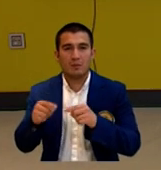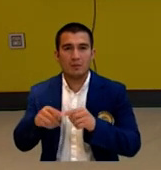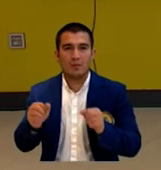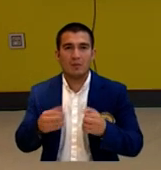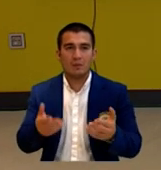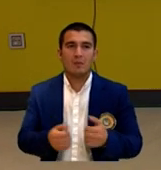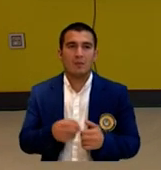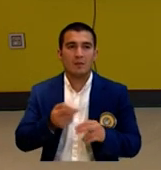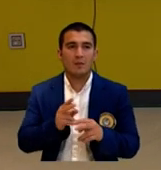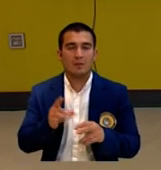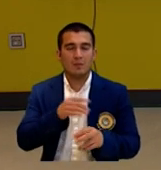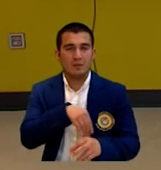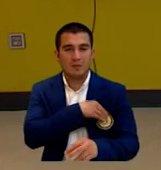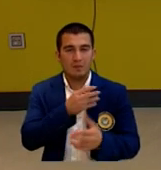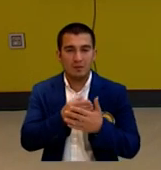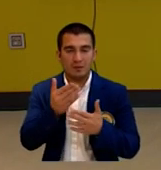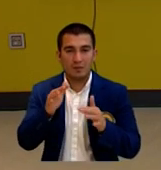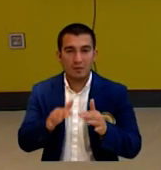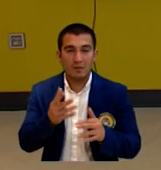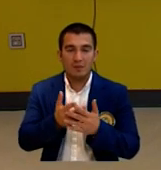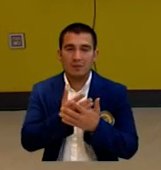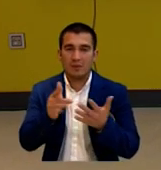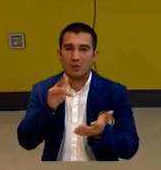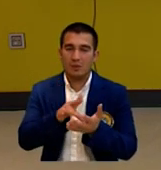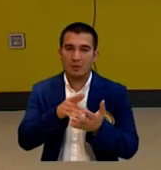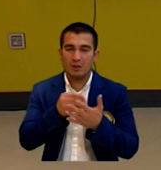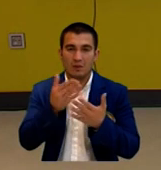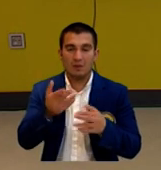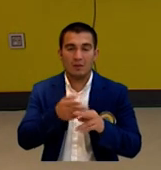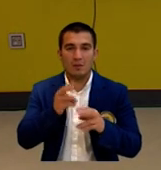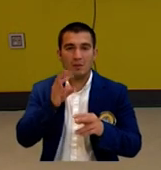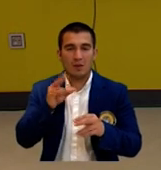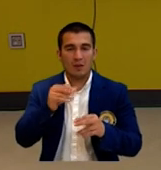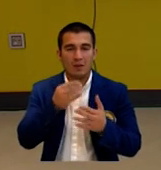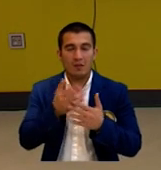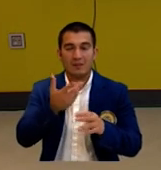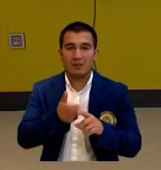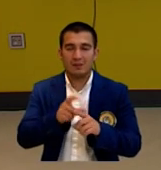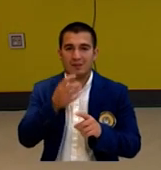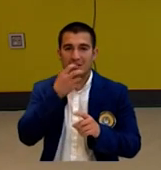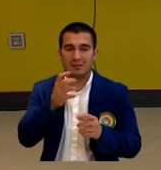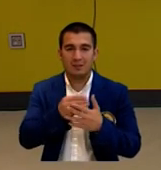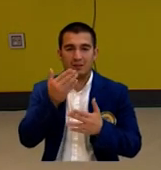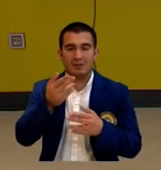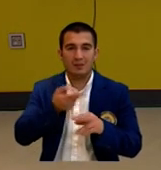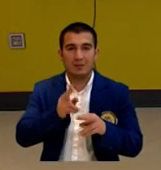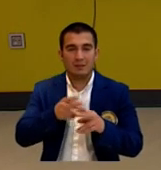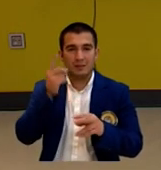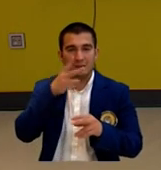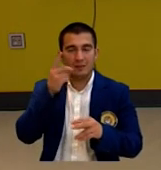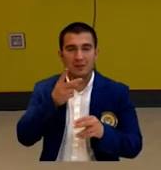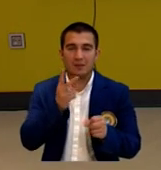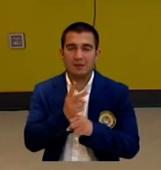Demek temperatura bilan o'rtacha kinetik energiya moddaning issiqlik holatini ifodalovchi iki xil